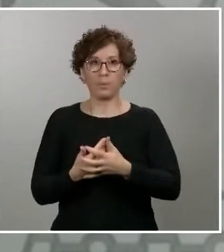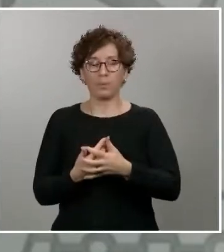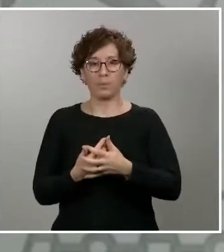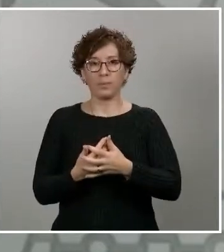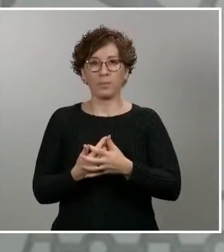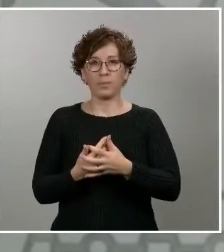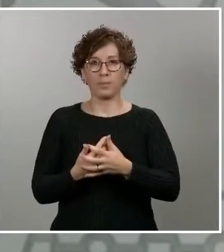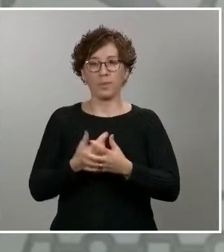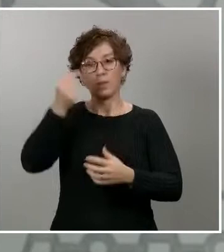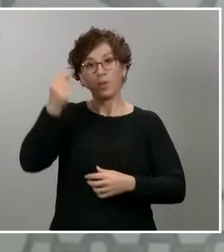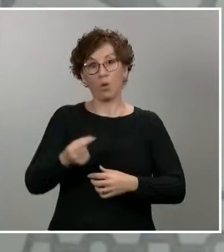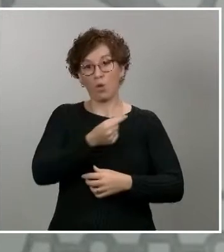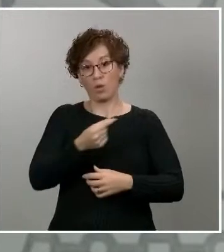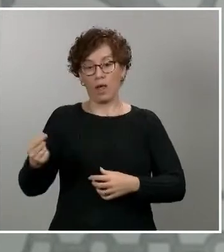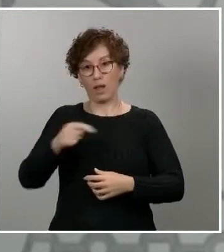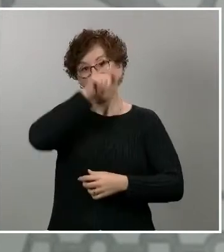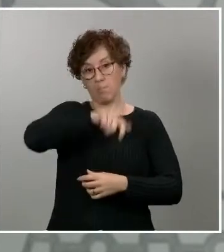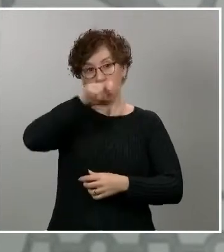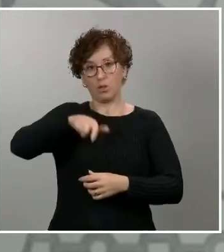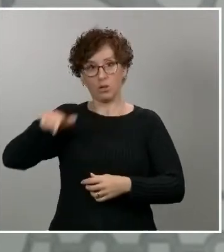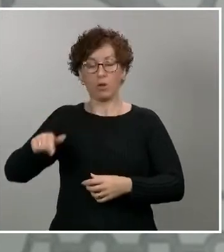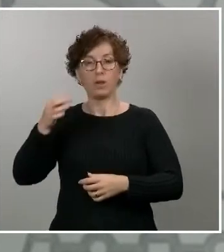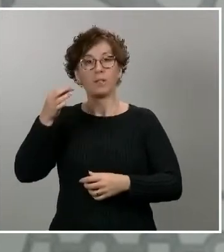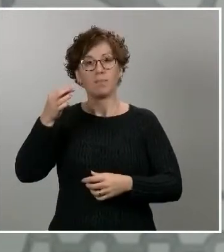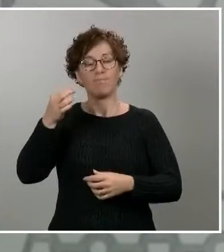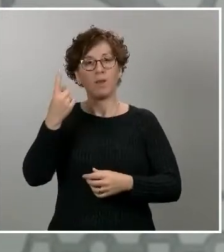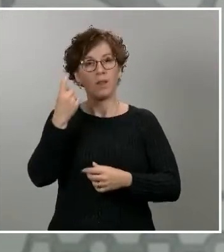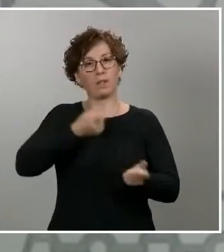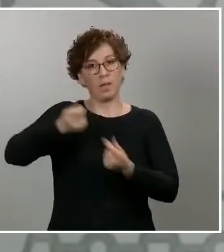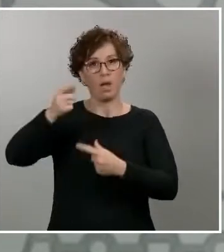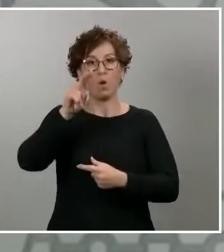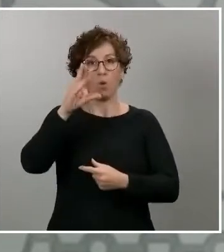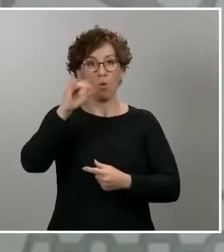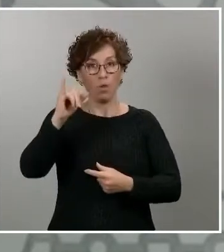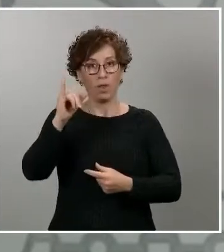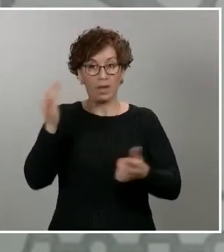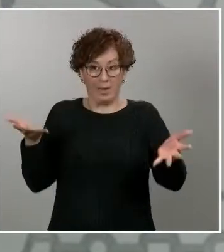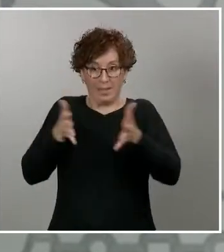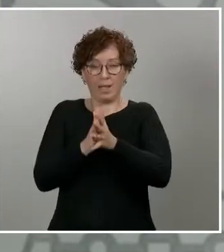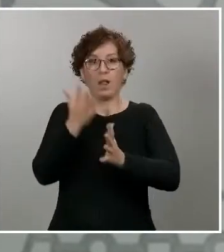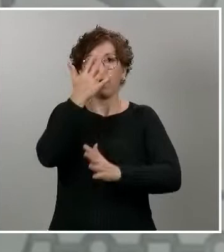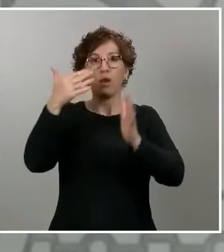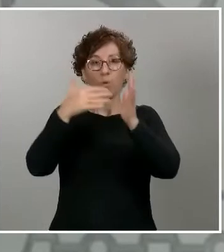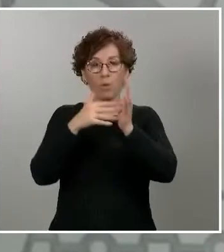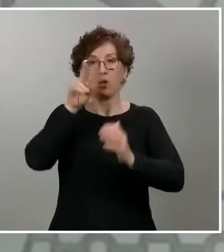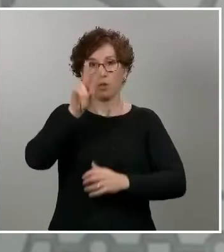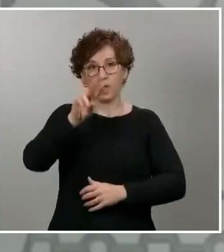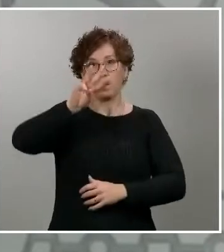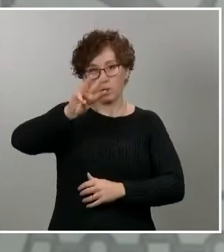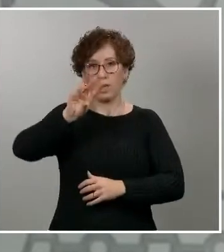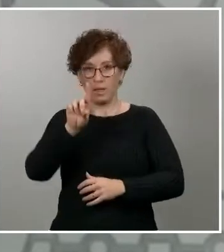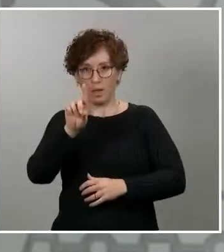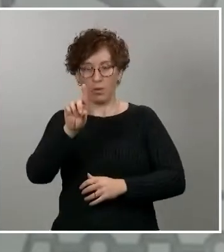acumulado de persones que han necessitat ucis és de 5.231, amb 7